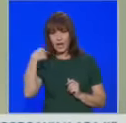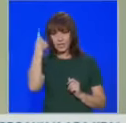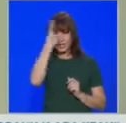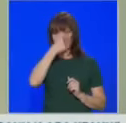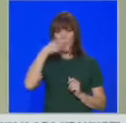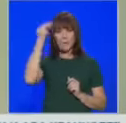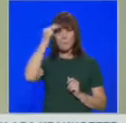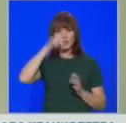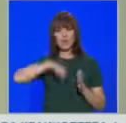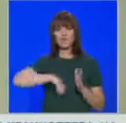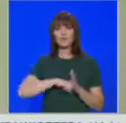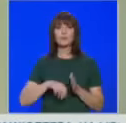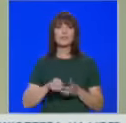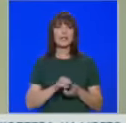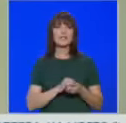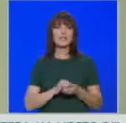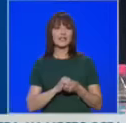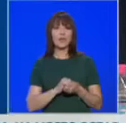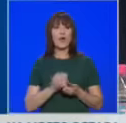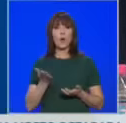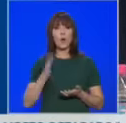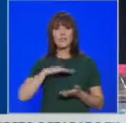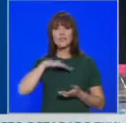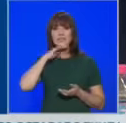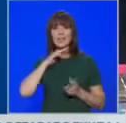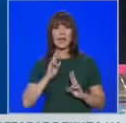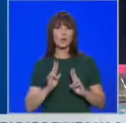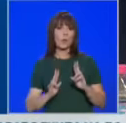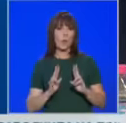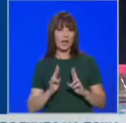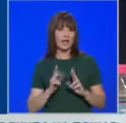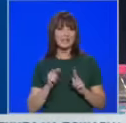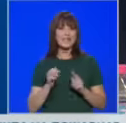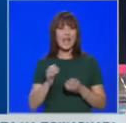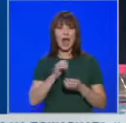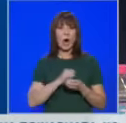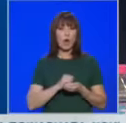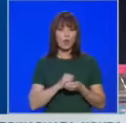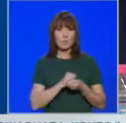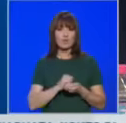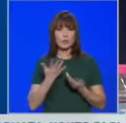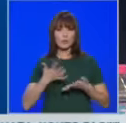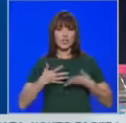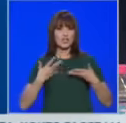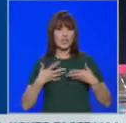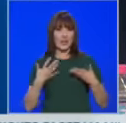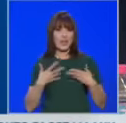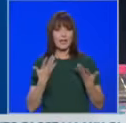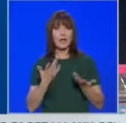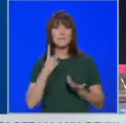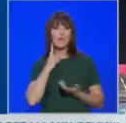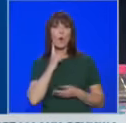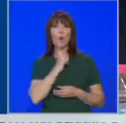съюз. Получава се един вид чистка. Когато се стигне до конгрес, тези клубове, които са изявили желание, както е по